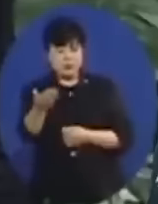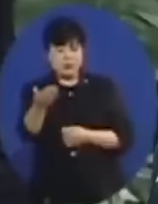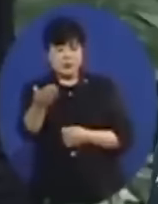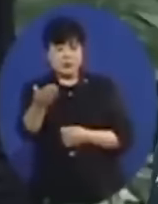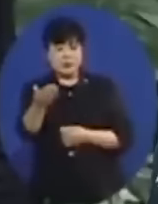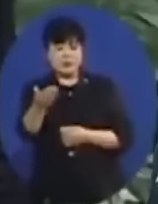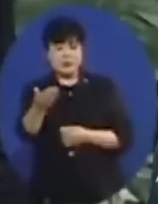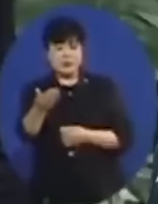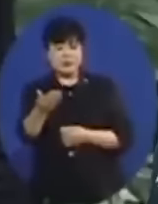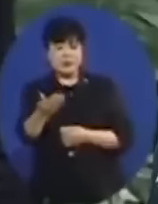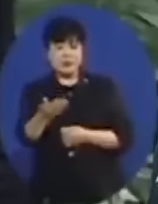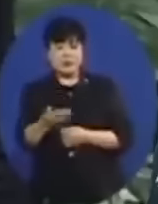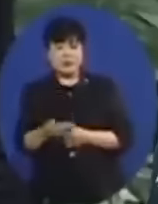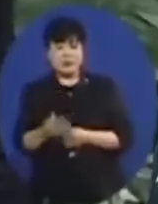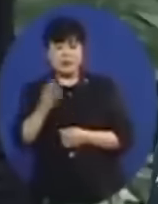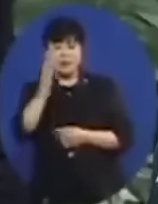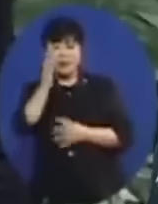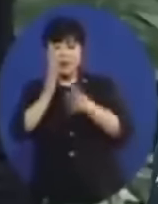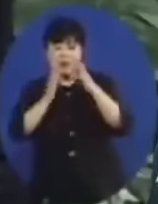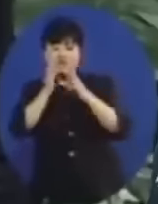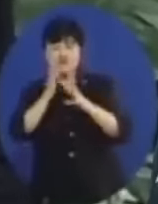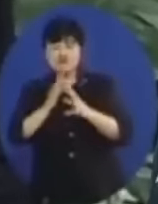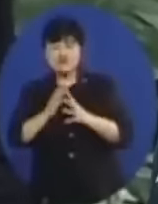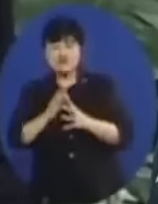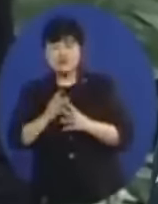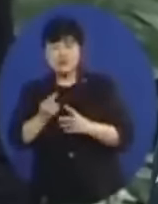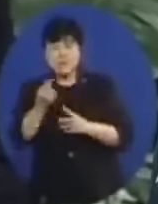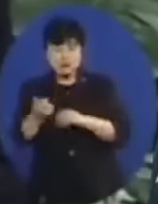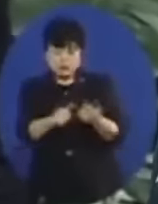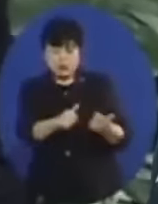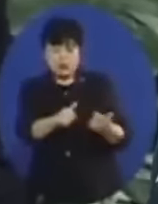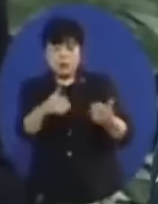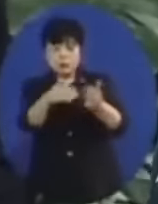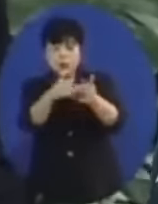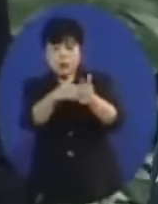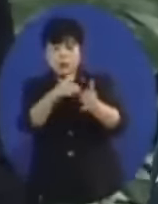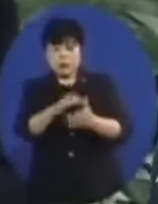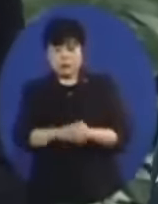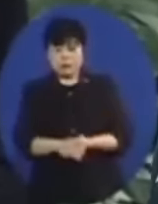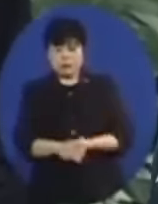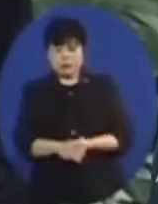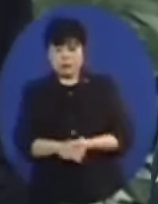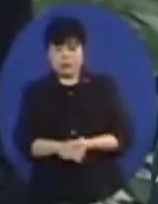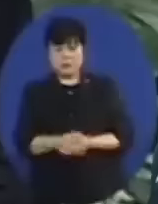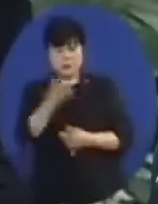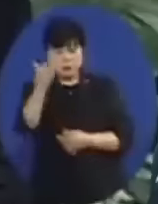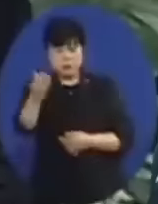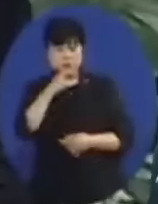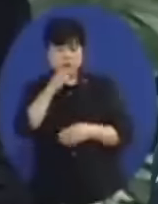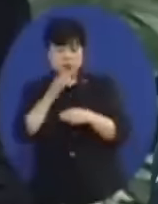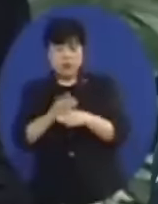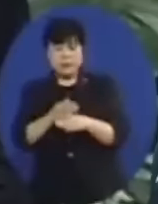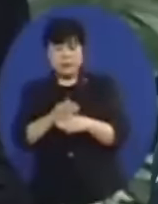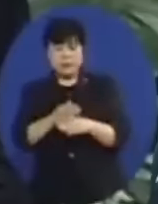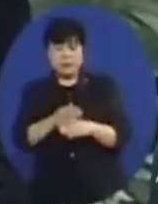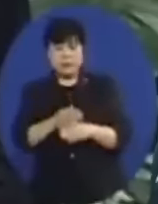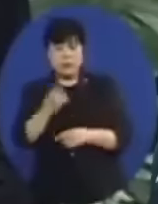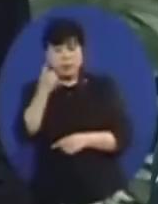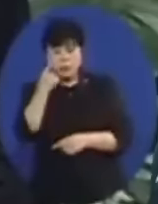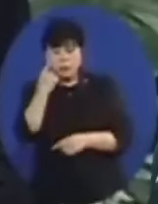저는 풀같이 속히 배임을 볼 것이며 풀은 최선까지 세전할 것이니 두고 보라는 것입니다. 그러므로 여러분 북한을 가만히